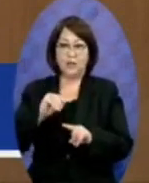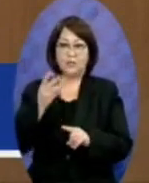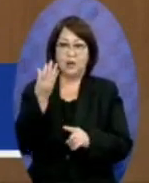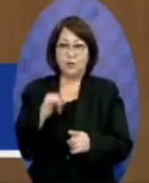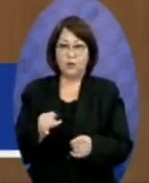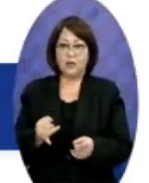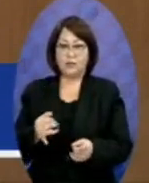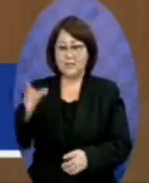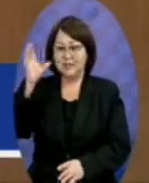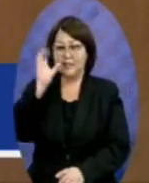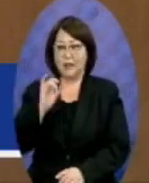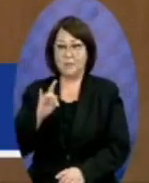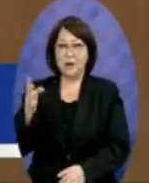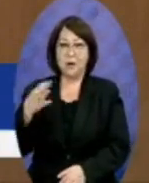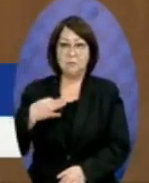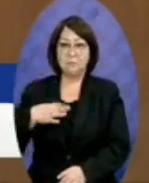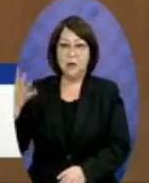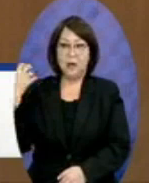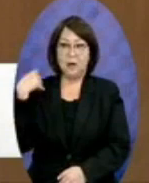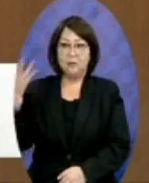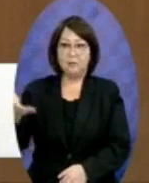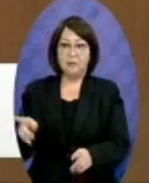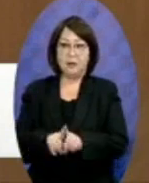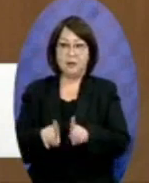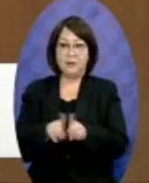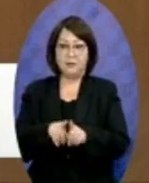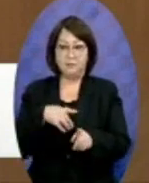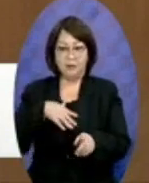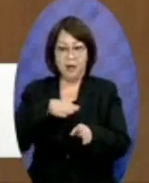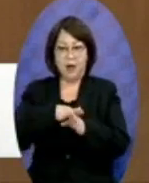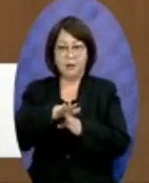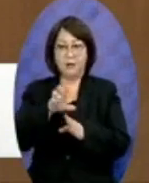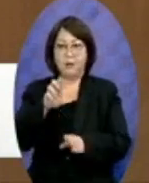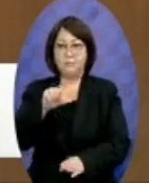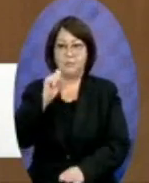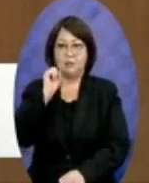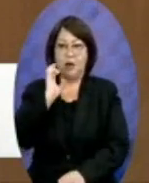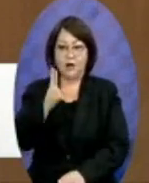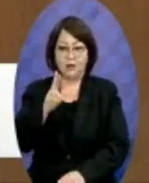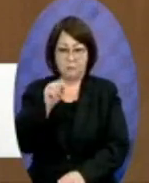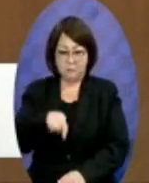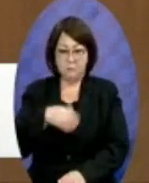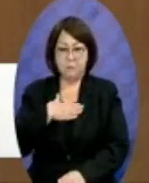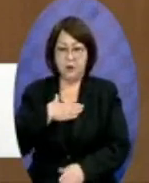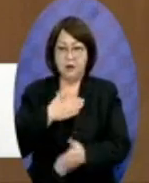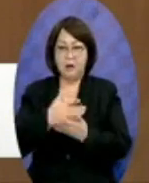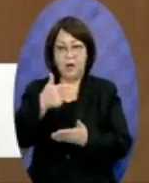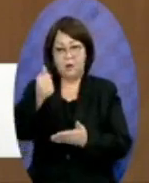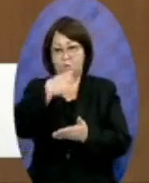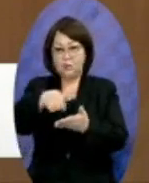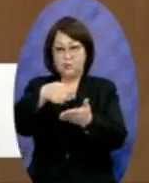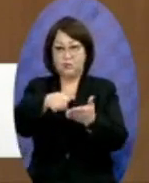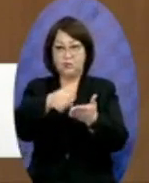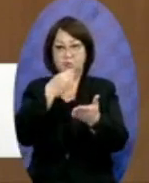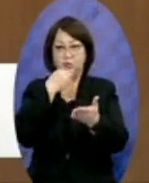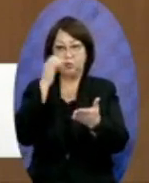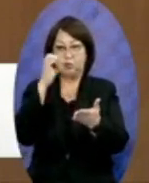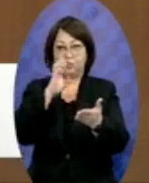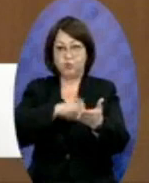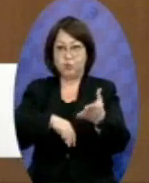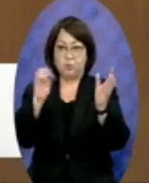хамаагүй болцсон юм байна. Миний баланкын дээр гарын үсэг зураач. Би та нарт уриалж байна. Үнэнхээр та нар тийм л шударга усны төлөө явж байгаа юм